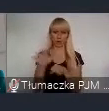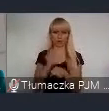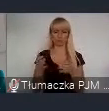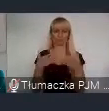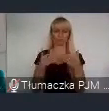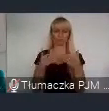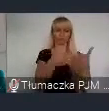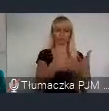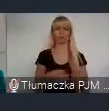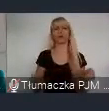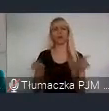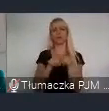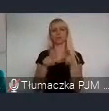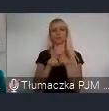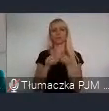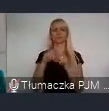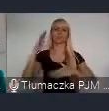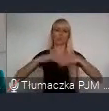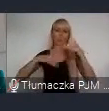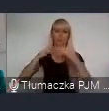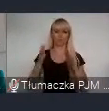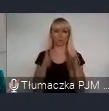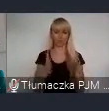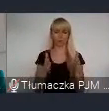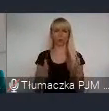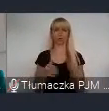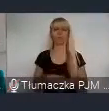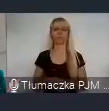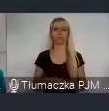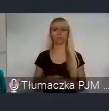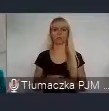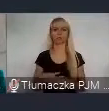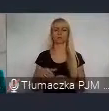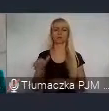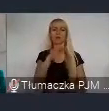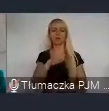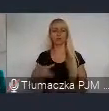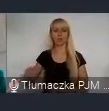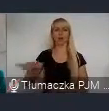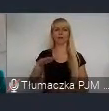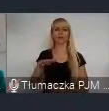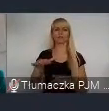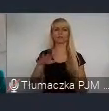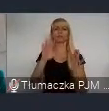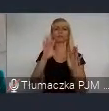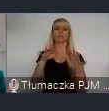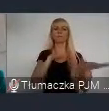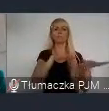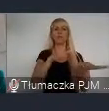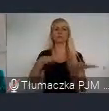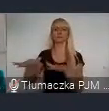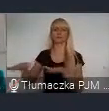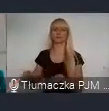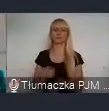z budową dróg, ale tym razem na terenie regionów słabiej rozwiniętych. Poza siecią TNT również